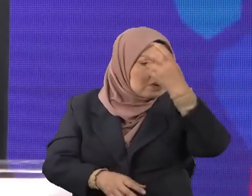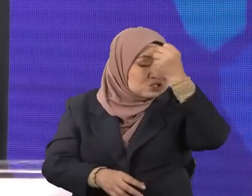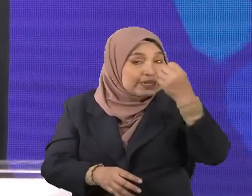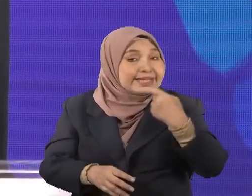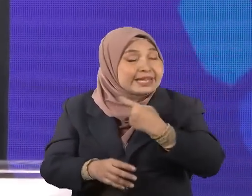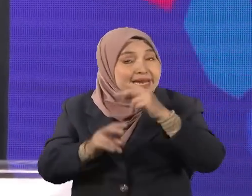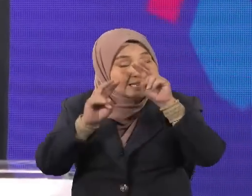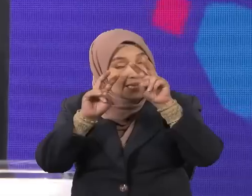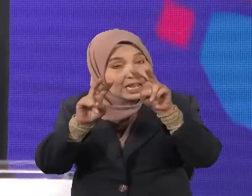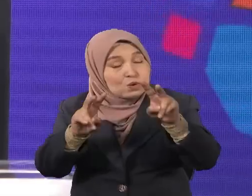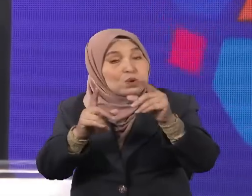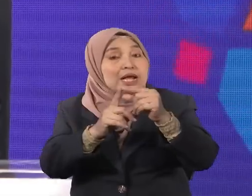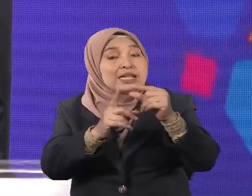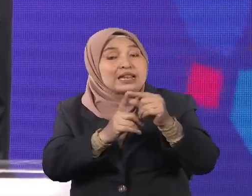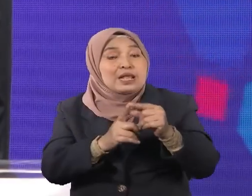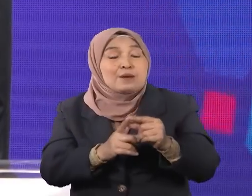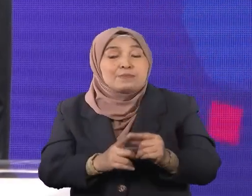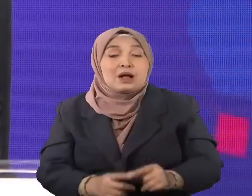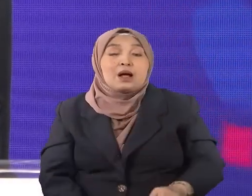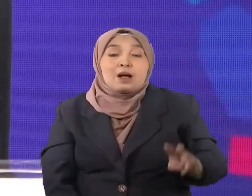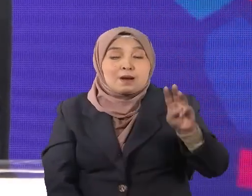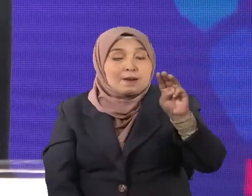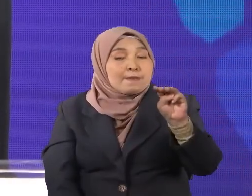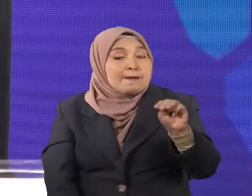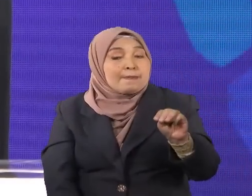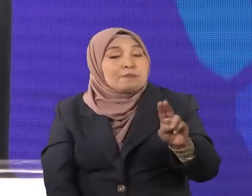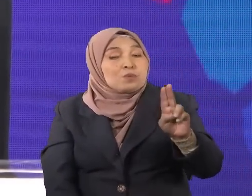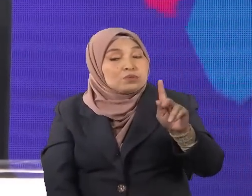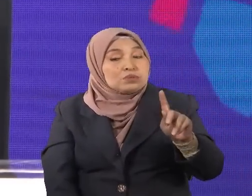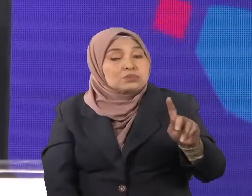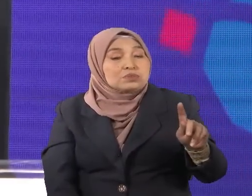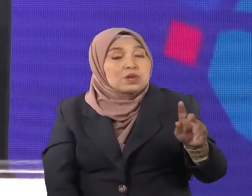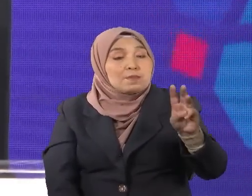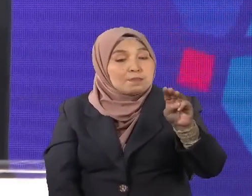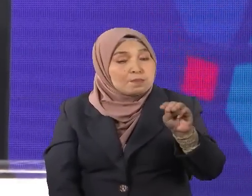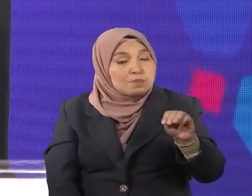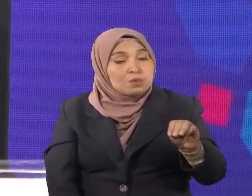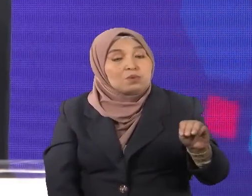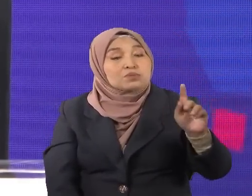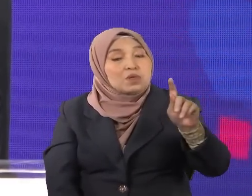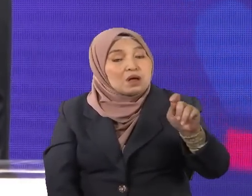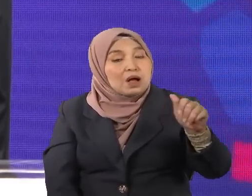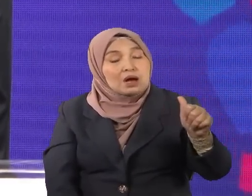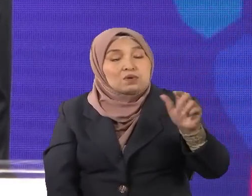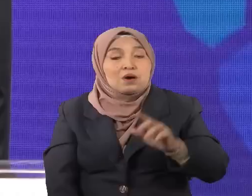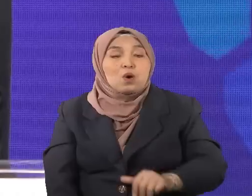melihat kalimah mutahharah. Wa azwajum mutahharatun.